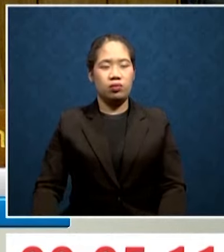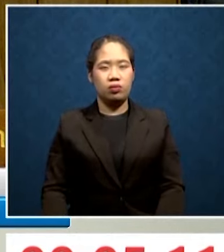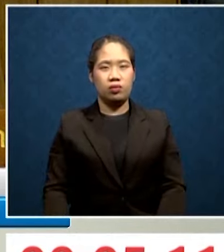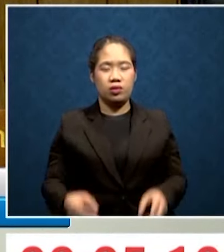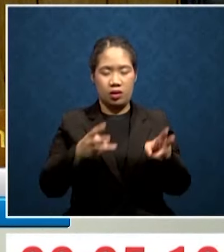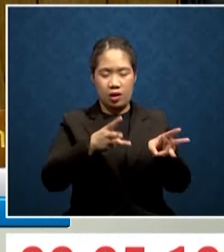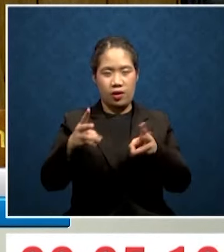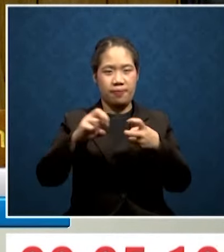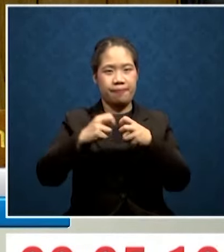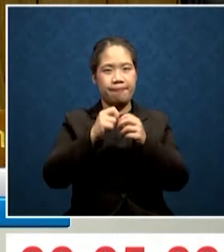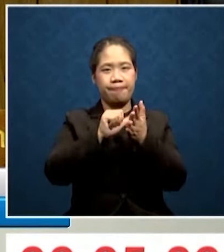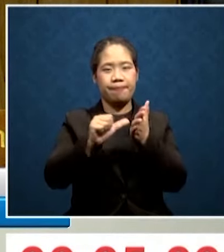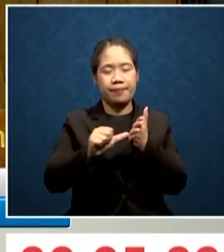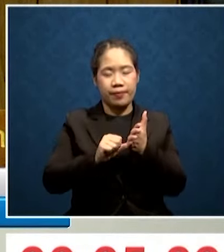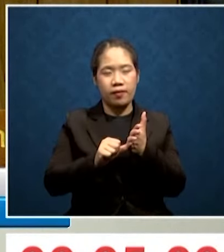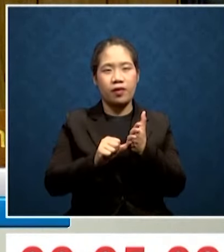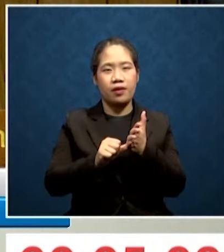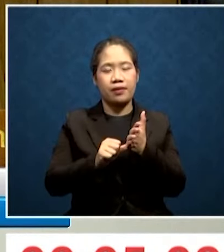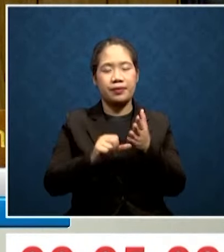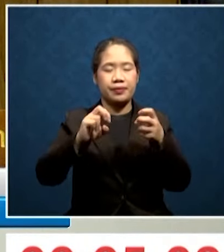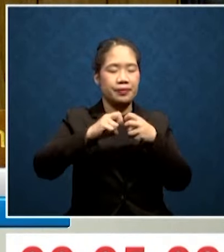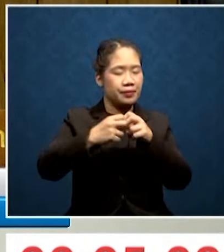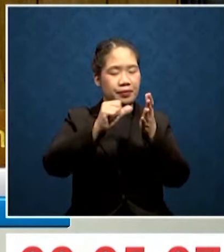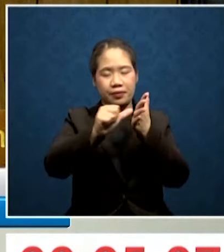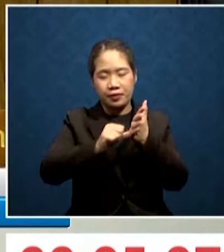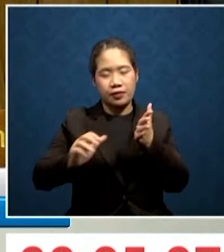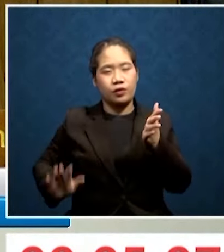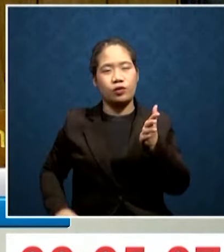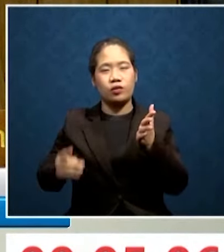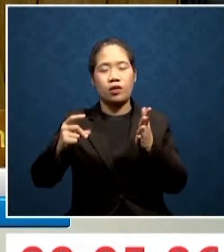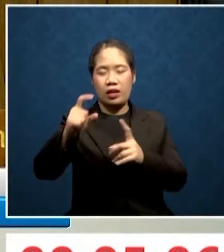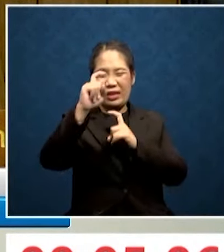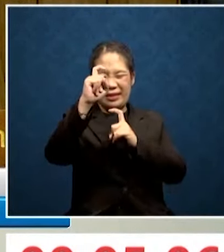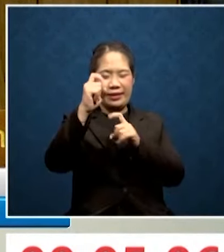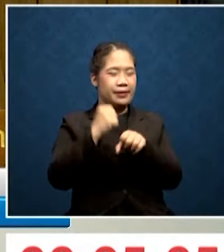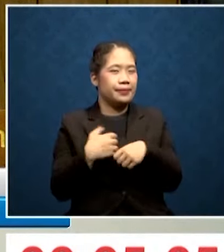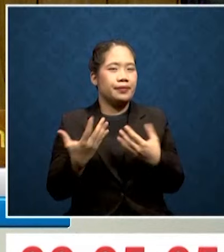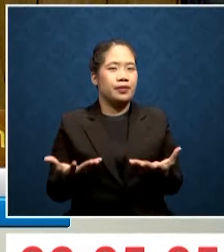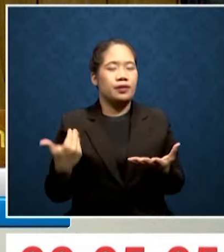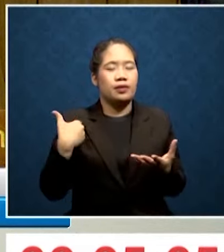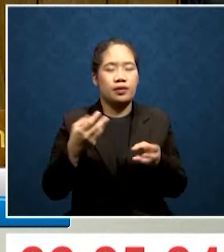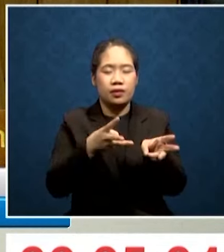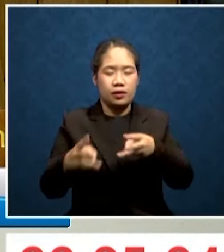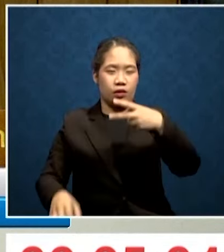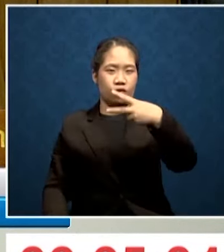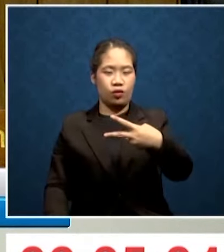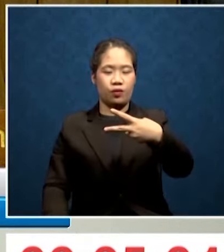วทางการแก้ไขปัญหาเกี่ยวกับสุนัขดุร้ายอันตรายจริงๆแล้วมีอยู่สองแนวทาง